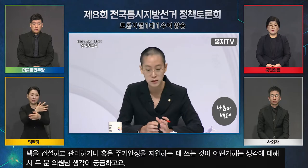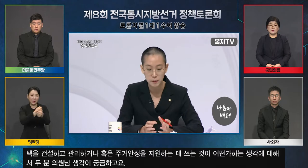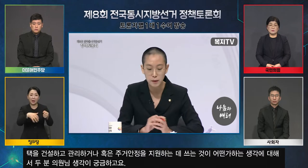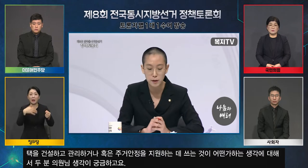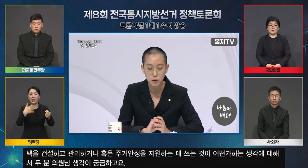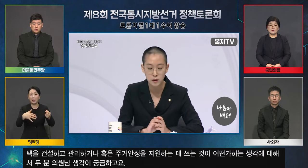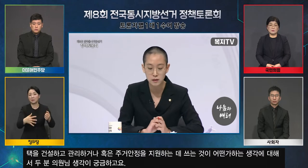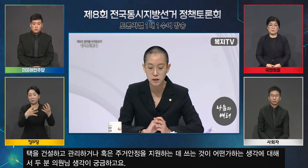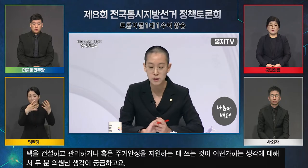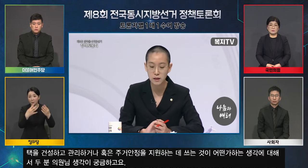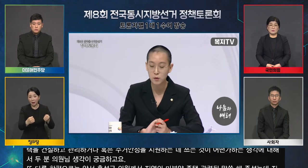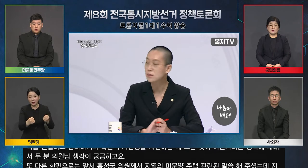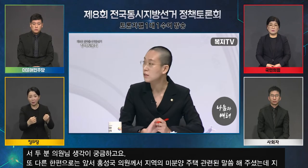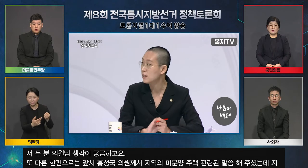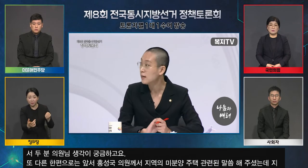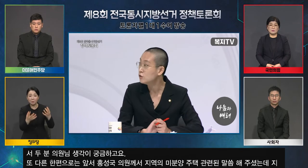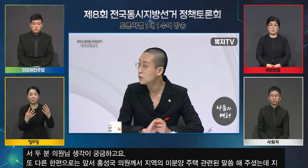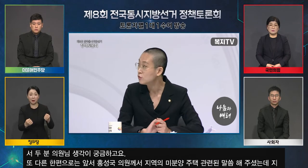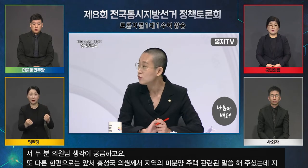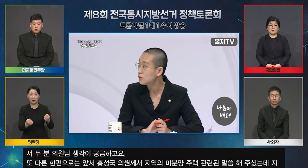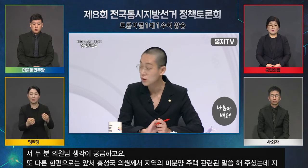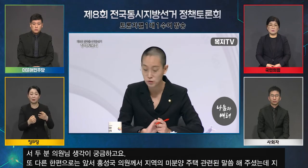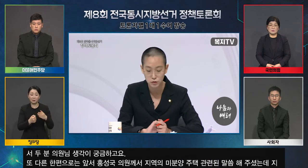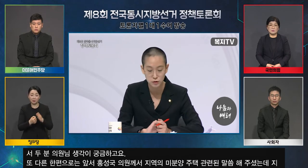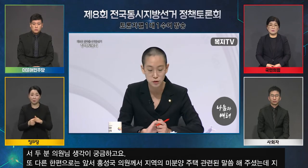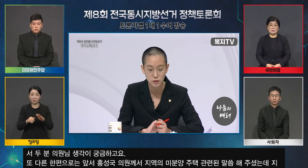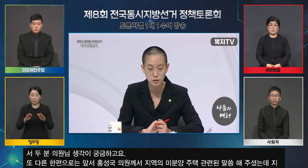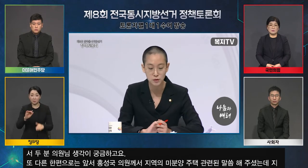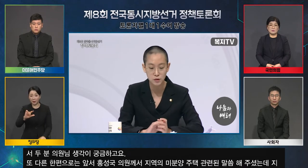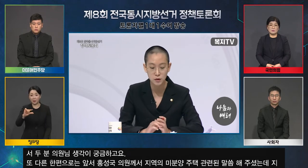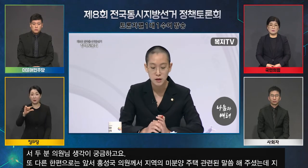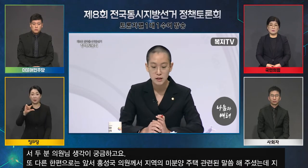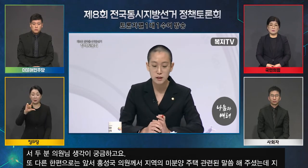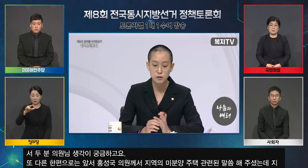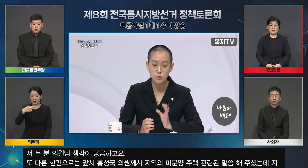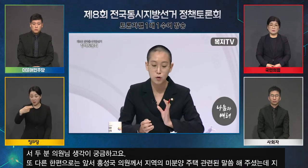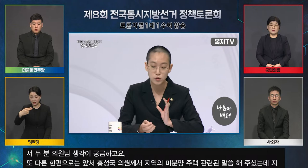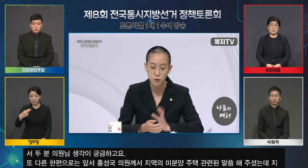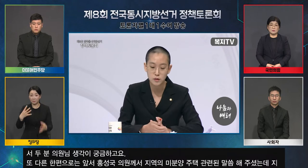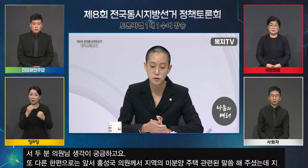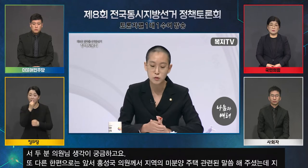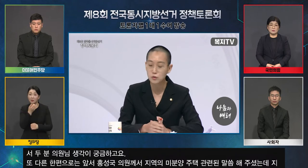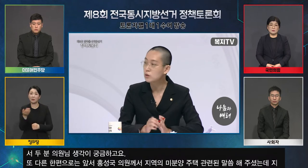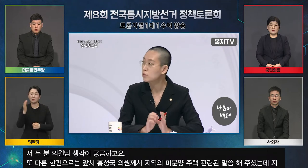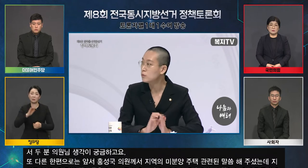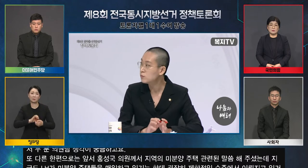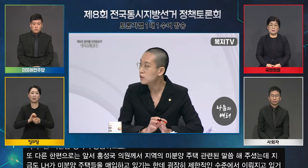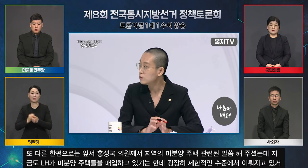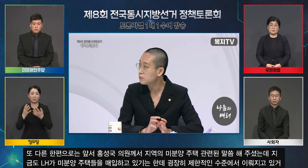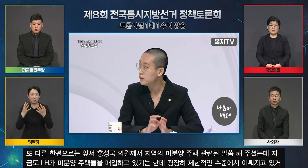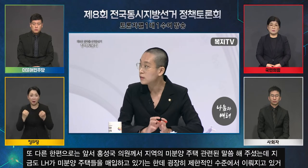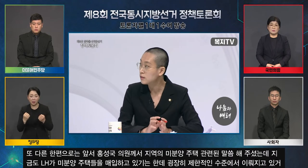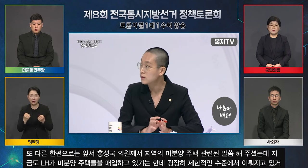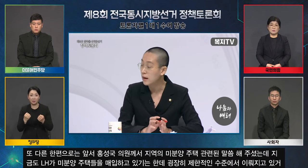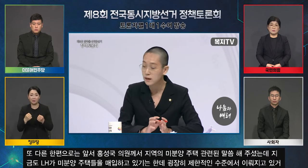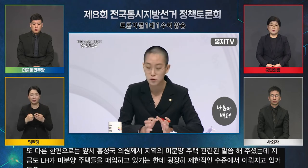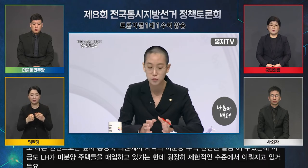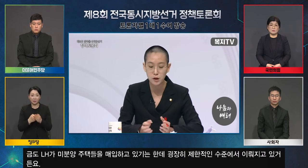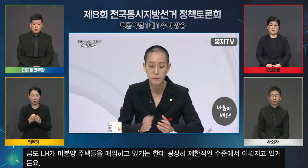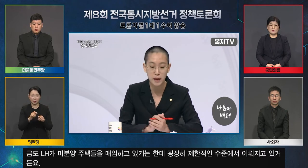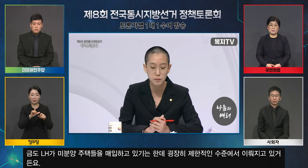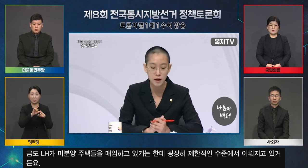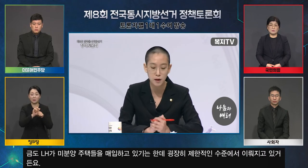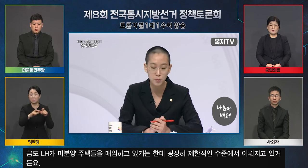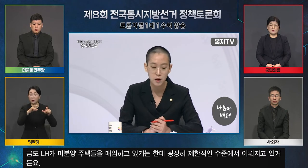주택들을 매입하고 있기는 한데 굉장히 제한적인 수준에서 이루어지고 있거든요. 그래서 더 적극적으로 이런 미분양 분량들을